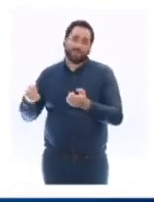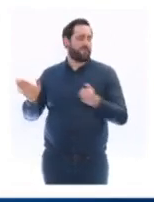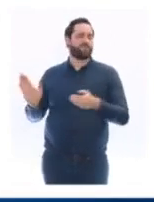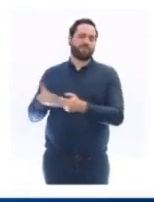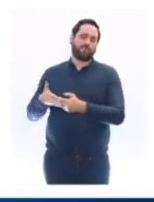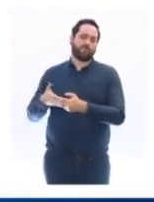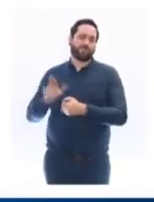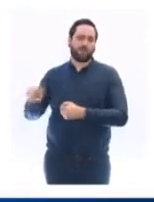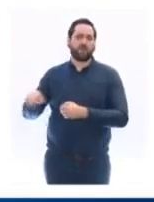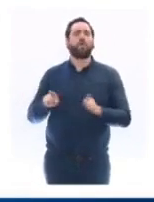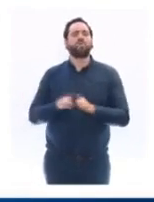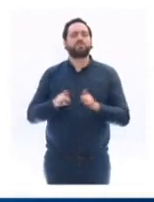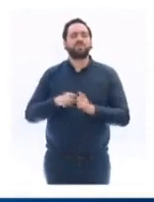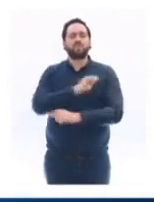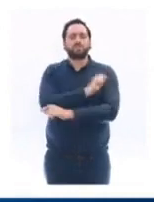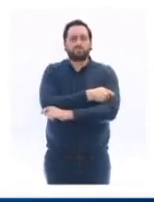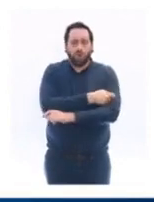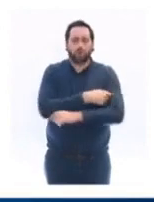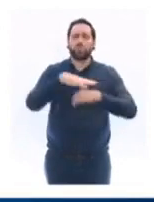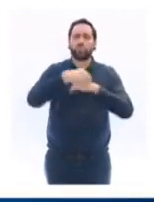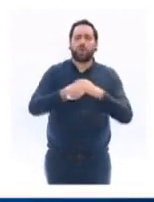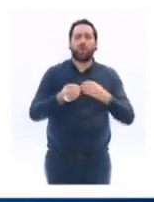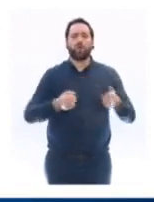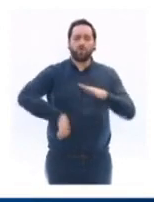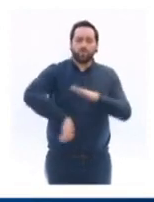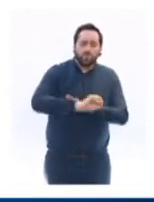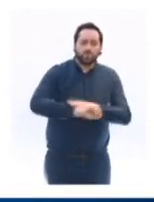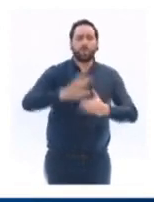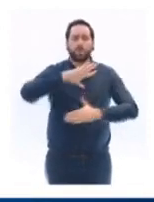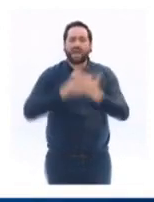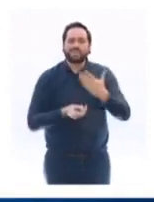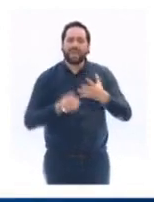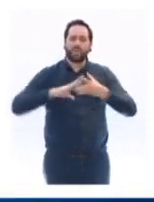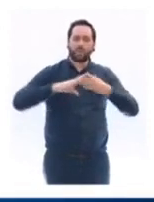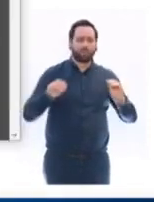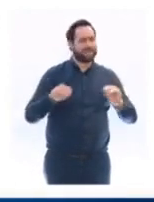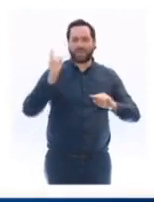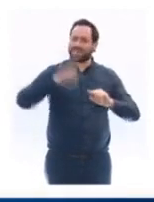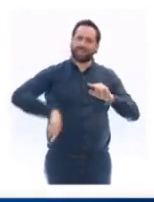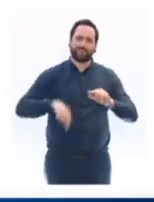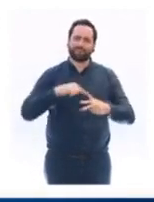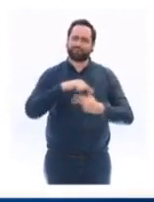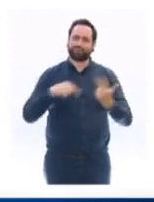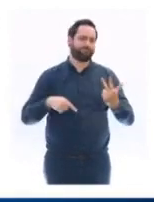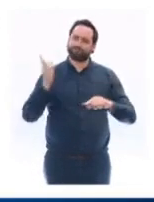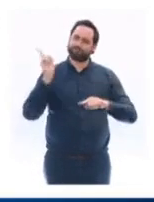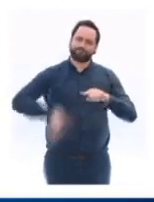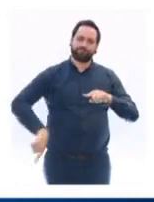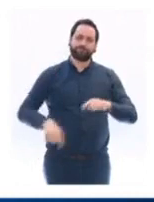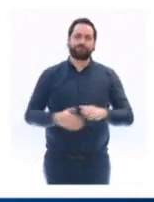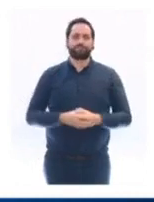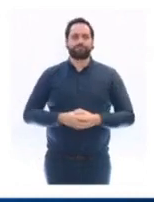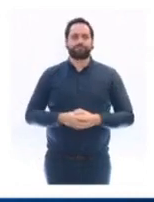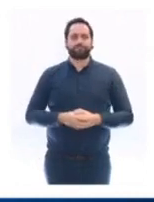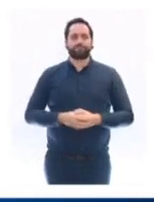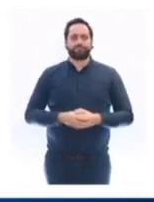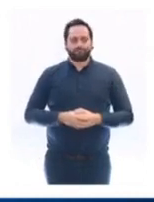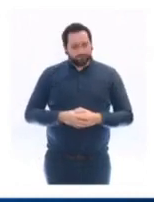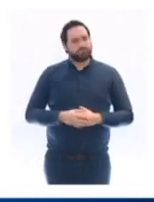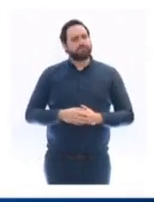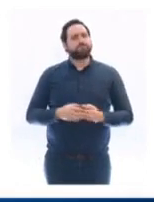le foot, le basket, le rugby, etc., interdit. En revanche, contrairement au printemps, les parcs, jardins,